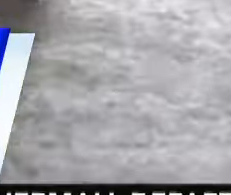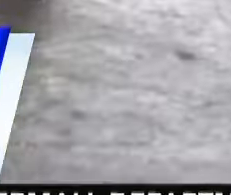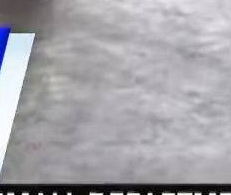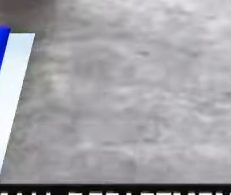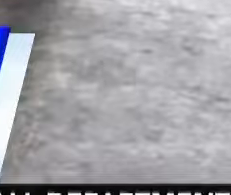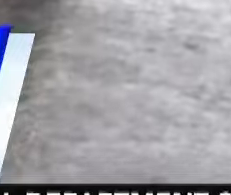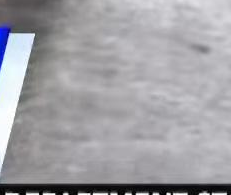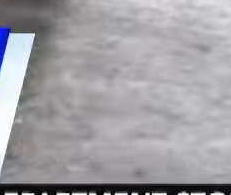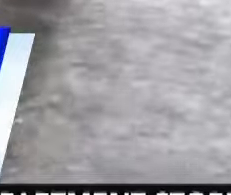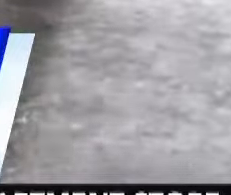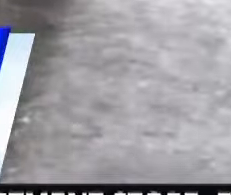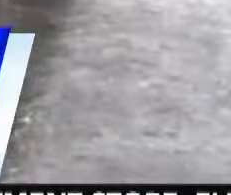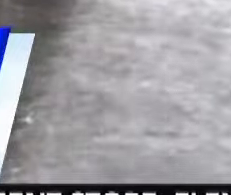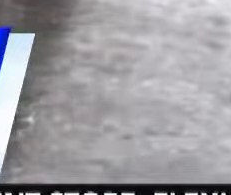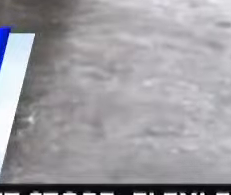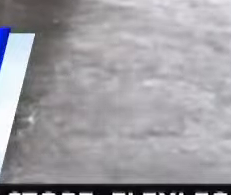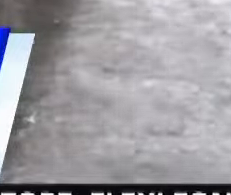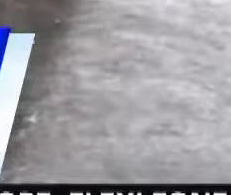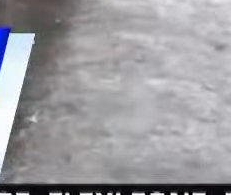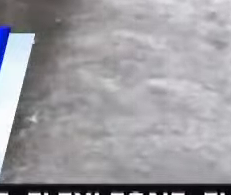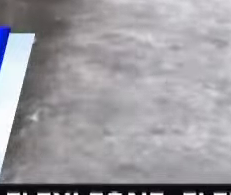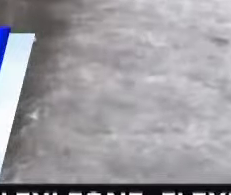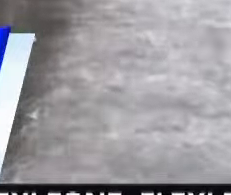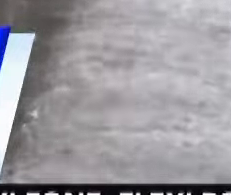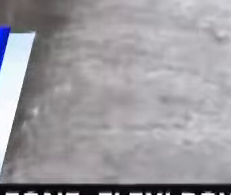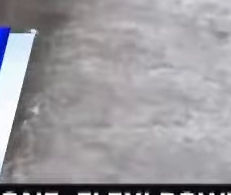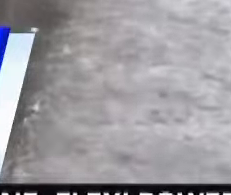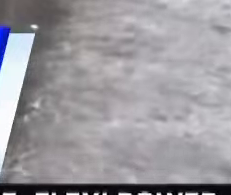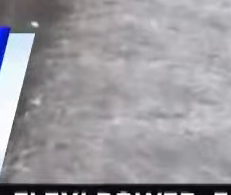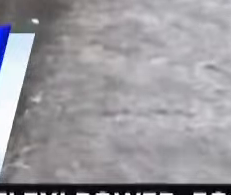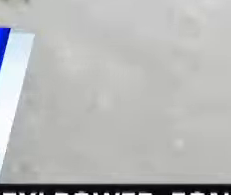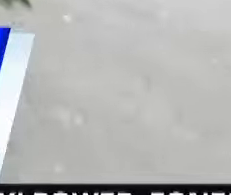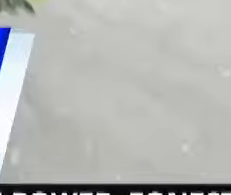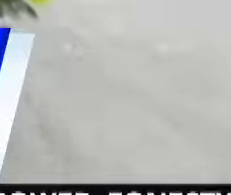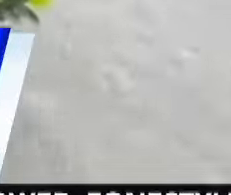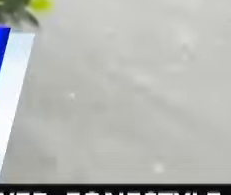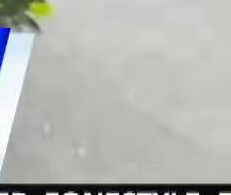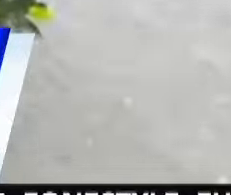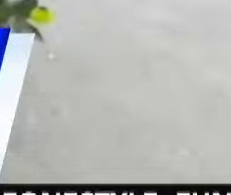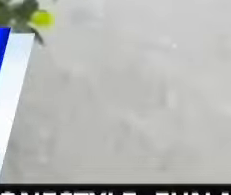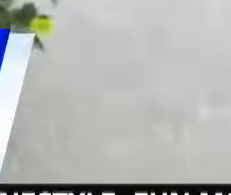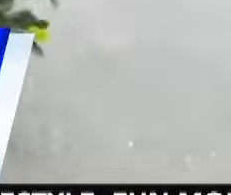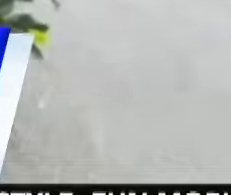baka po tumaas ng sobra. Yun yung tubig na ito.